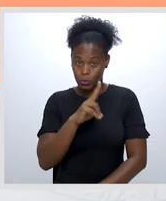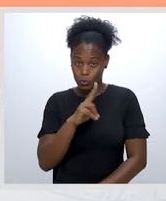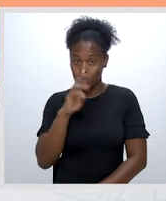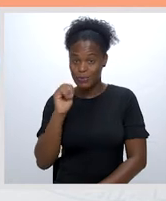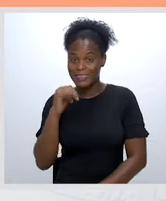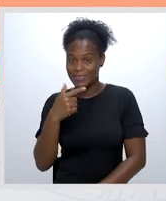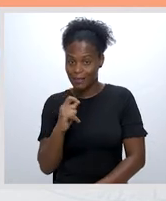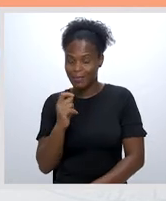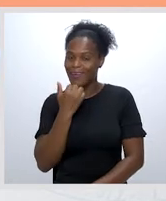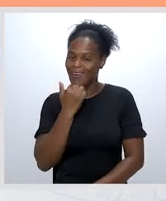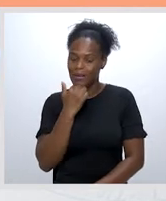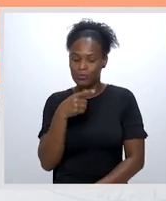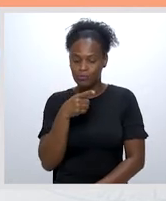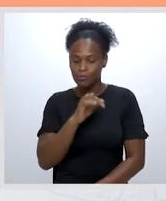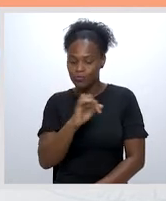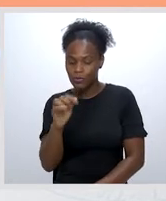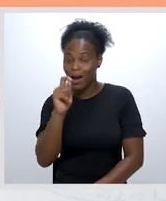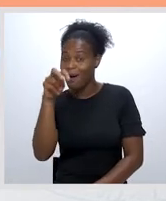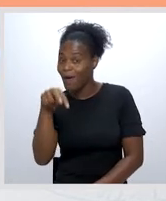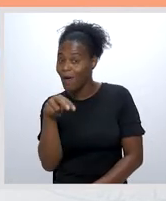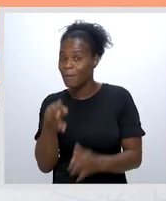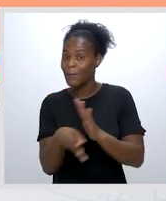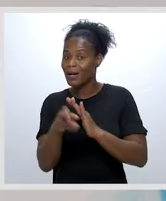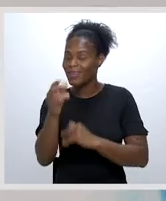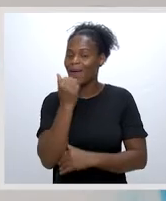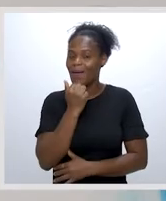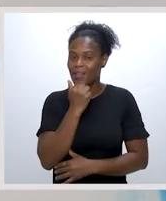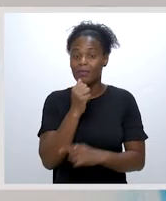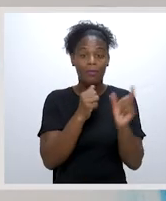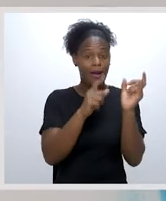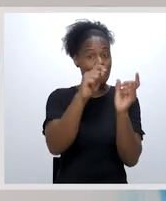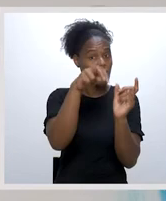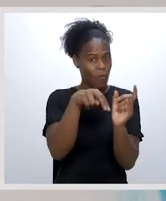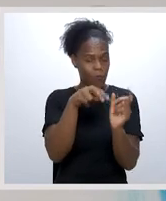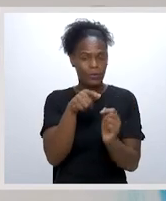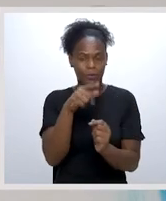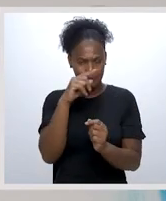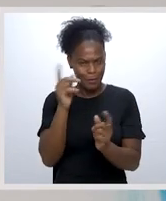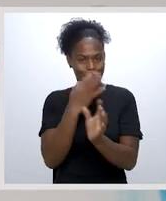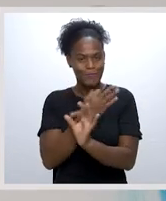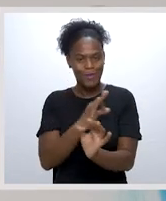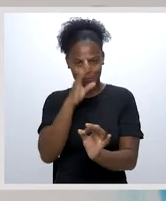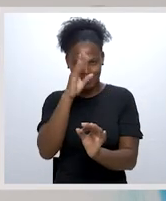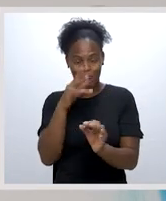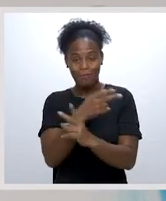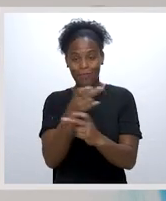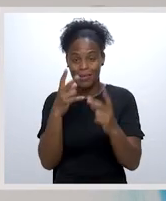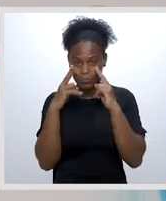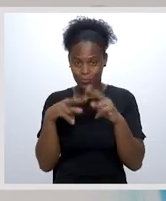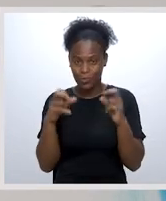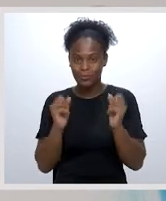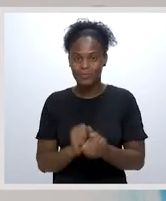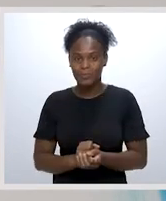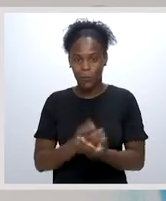vous en repartirez enchanté. Magnifique, je sais que tu as pu trouver ces phrases. On continue.